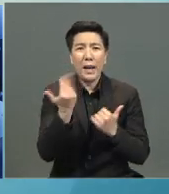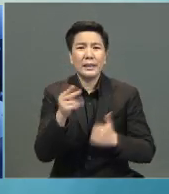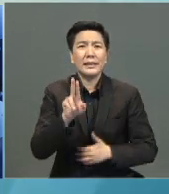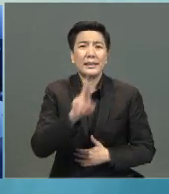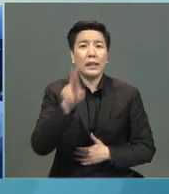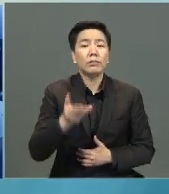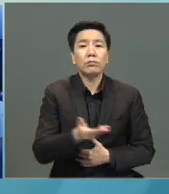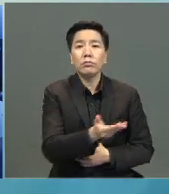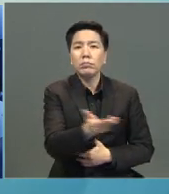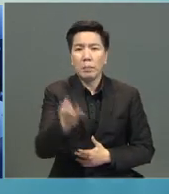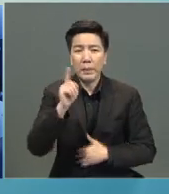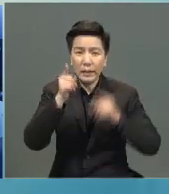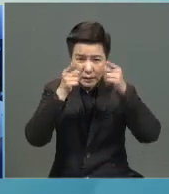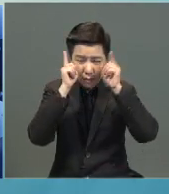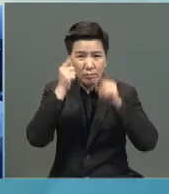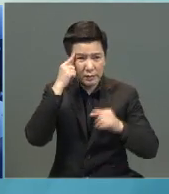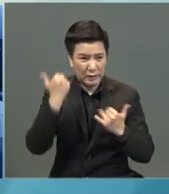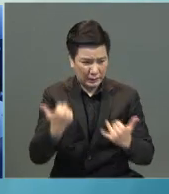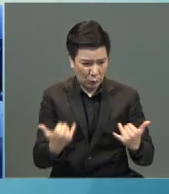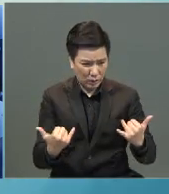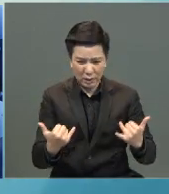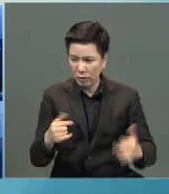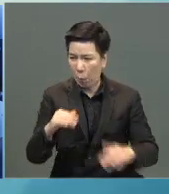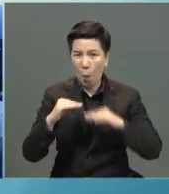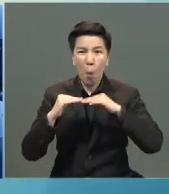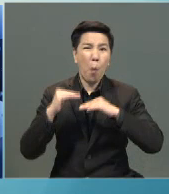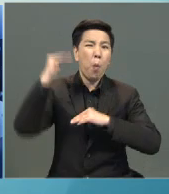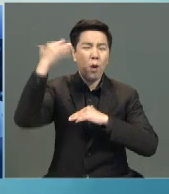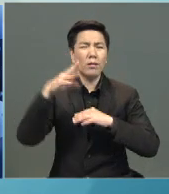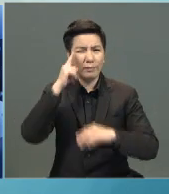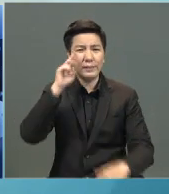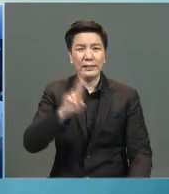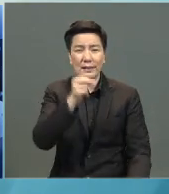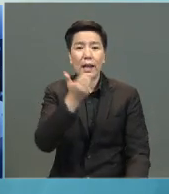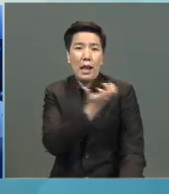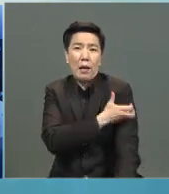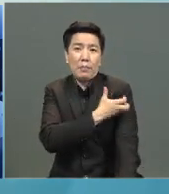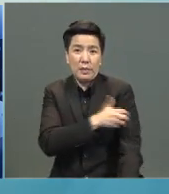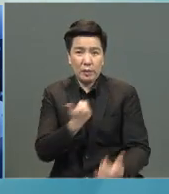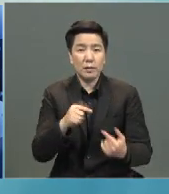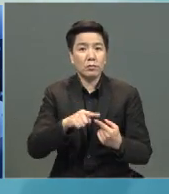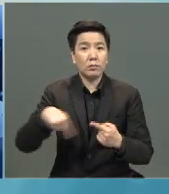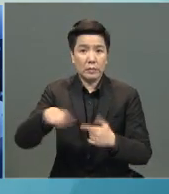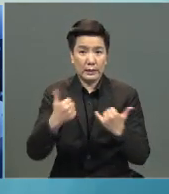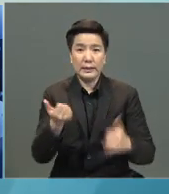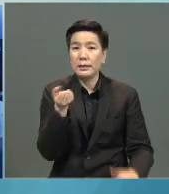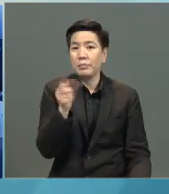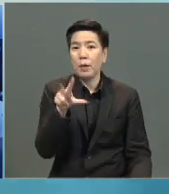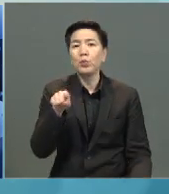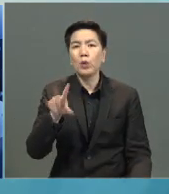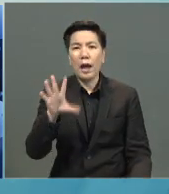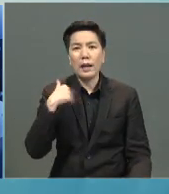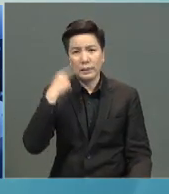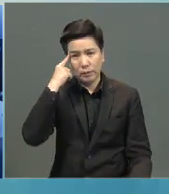ก้าวขึ้นไปนะครับอันนี้เป็นข้อจำกัดถึงเทคนิคนิดนึงแต่เรียนให้ทราบว่าโทรศัพท์ส่วนใหญ่ที่ใช้ในปัจจุบันนี้จะเป็นAndroidก็เบื่อเป็น Motionจะเป็นเวอร์ชั่นที่สูงมากรักนะครับส่วนiOSก็เป็นโมชั่นตอนนี้เป็น 53.5